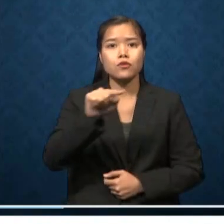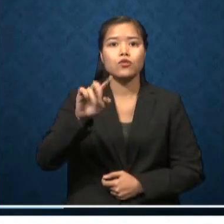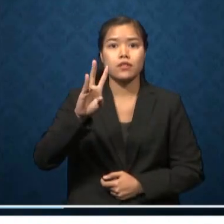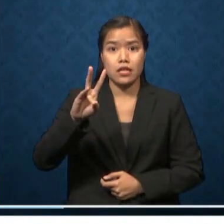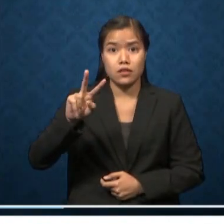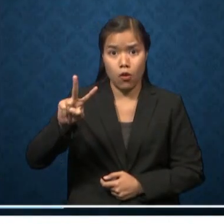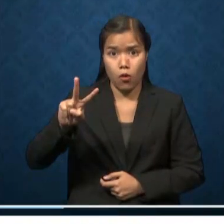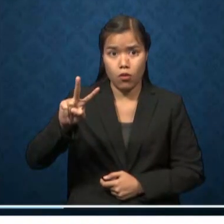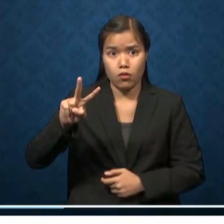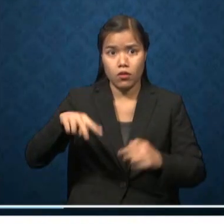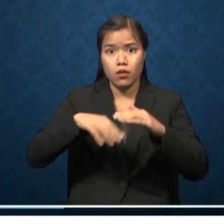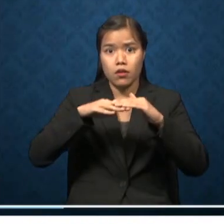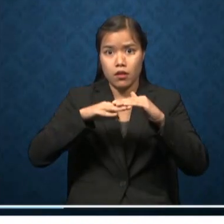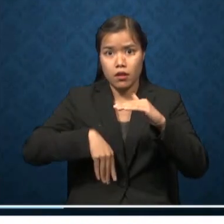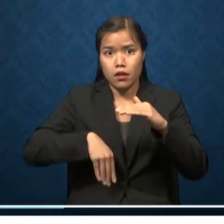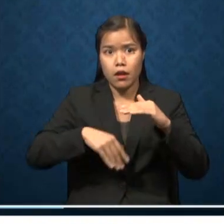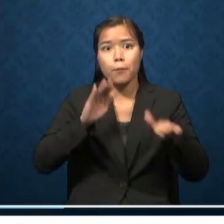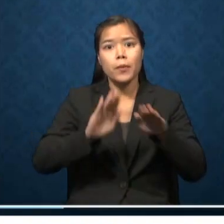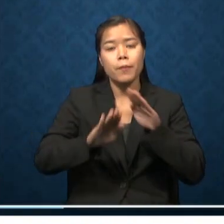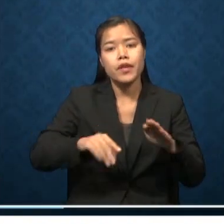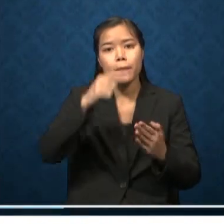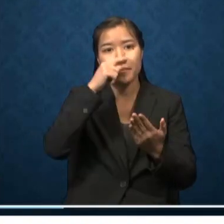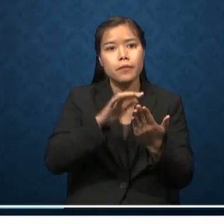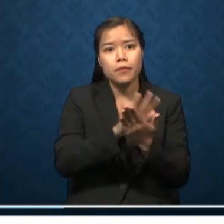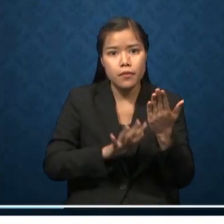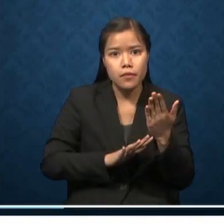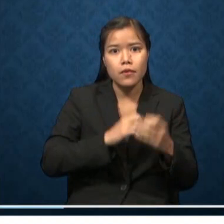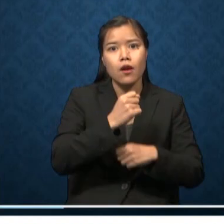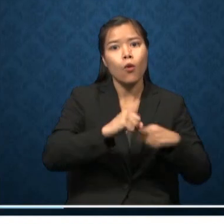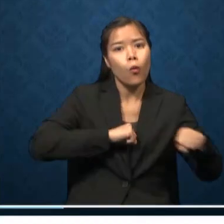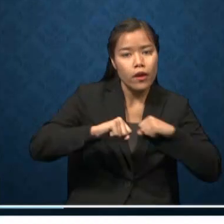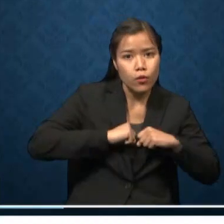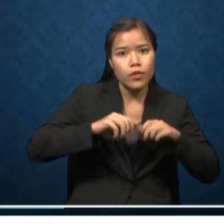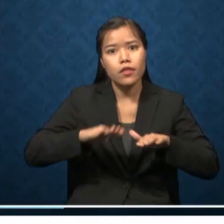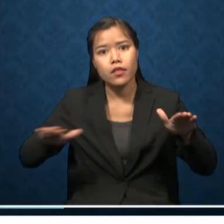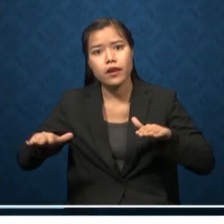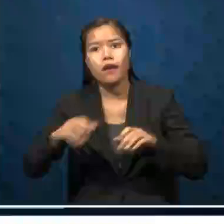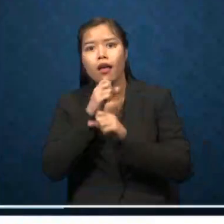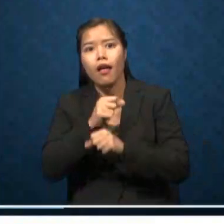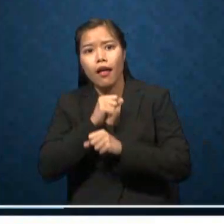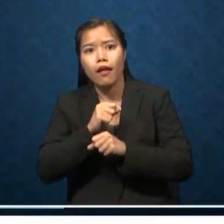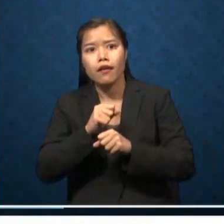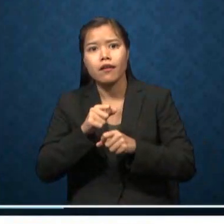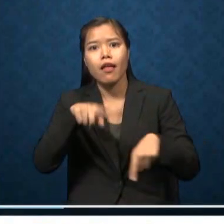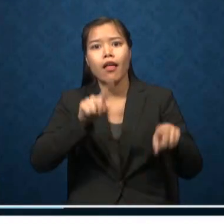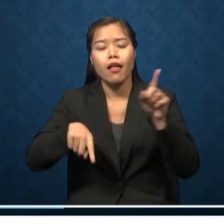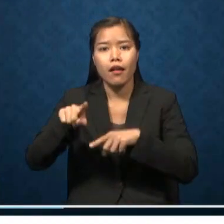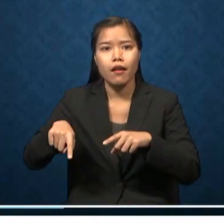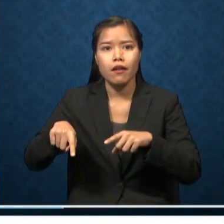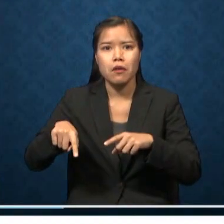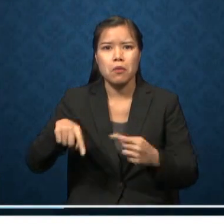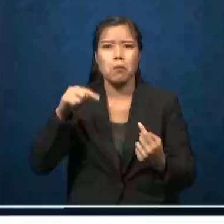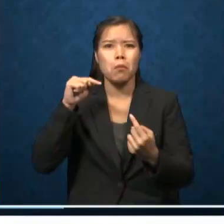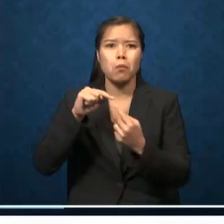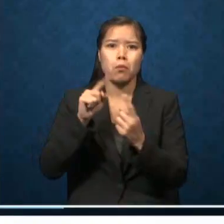ไม่เกินต่อแสนประชากรนะคะยังไม่ได้มากกว่าวัยอื่นๆแต่ว่ามีแนวโน้มสูงขึ้นส่วนใหญ่จะเป็นพฤติกรรมผูกคอ